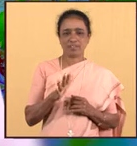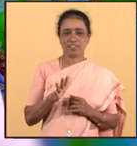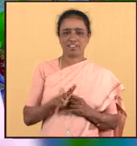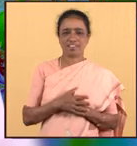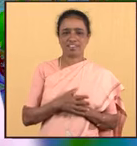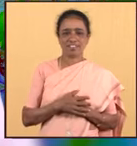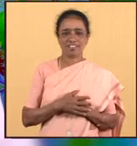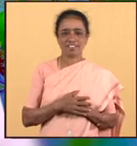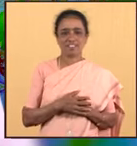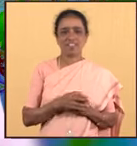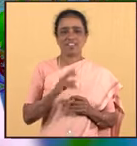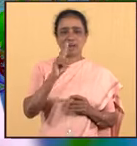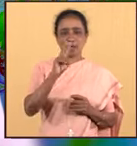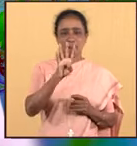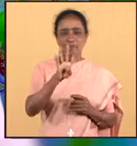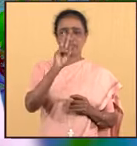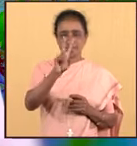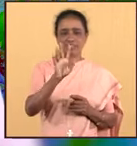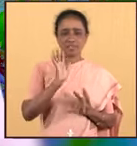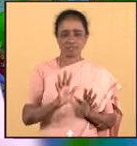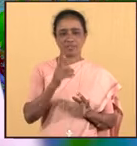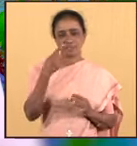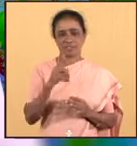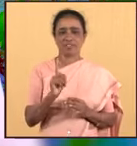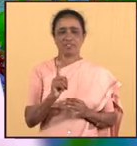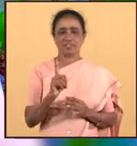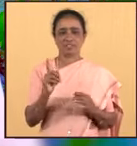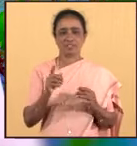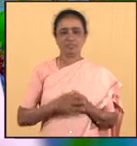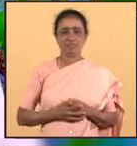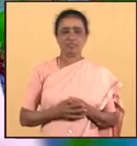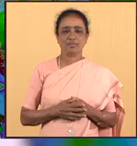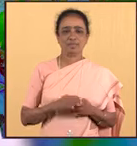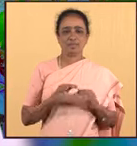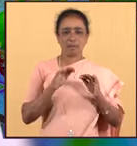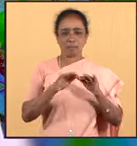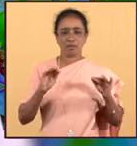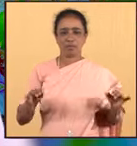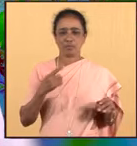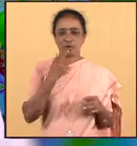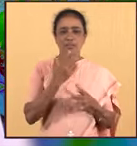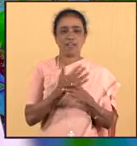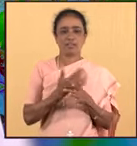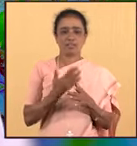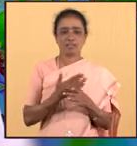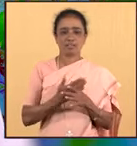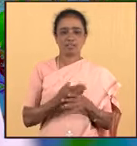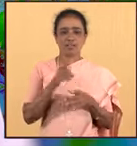45 சரியான விடை அல்ல. 42 என்பது மிகச்சரியான விடை. மாணவர்களுக்கு ஒரு